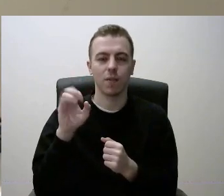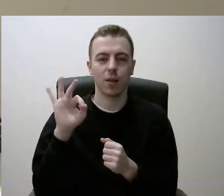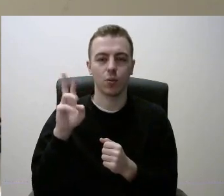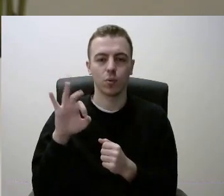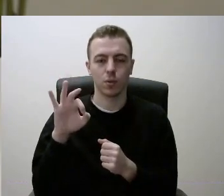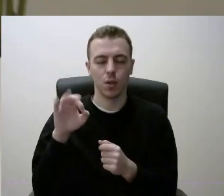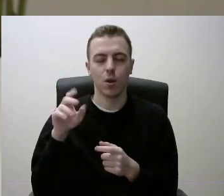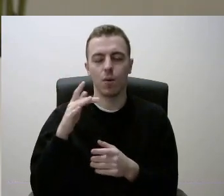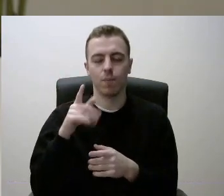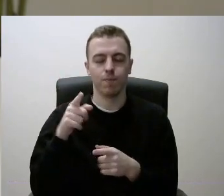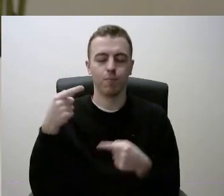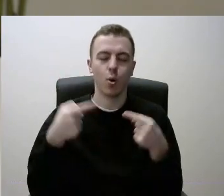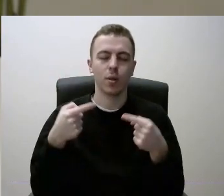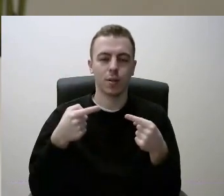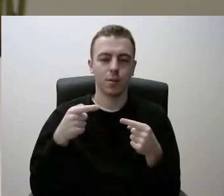Klaipėdai.